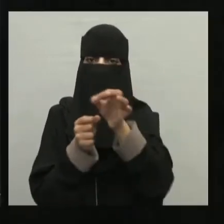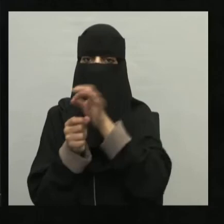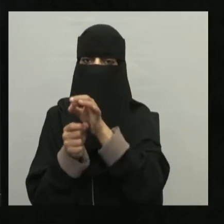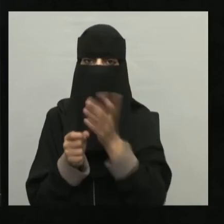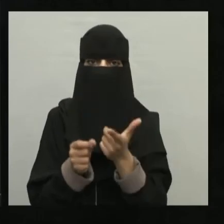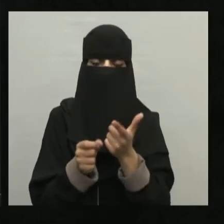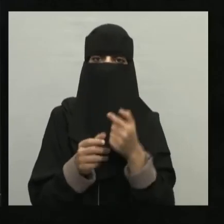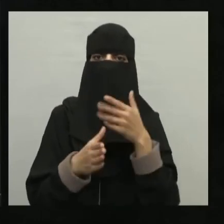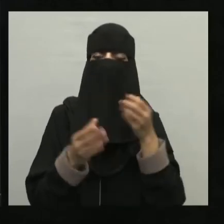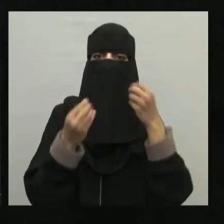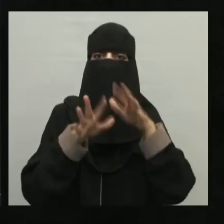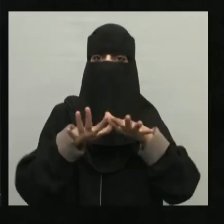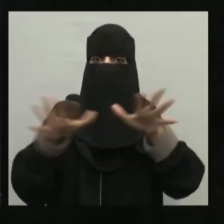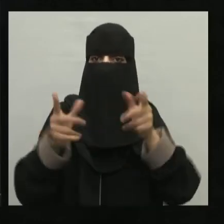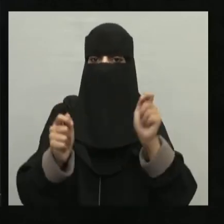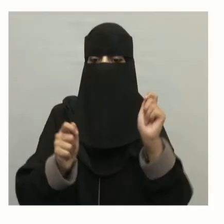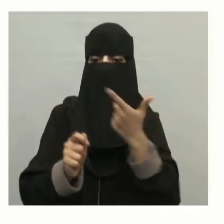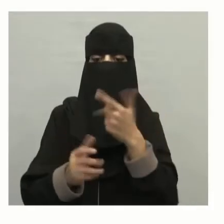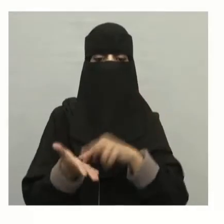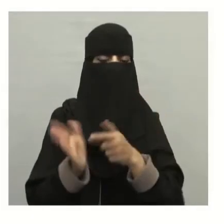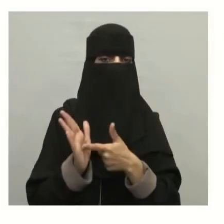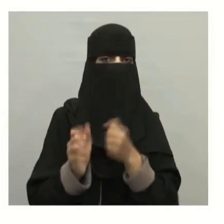وهي تعدي وتنتشر بشكل سريع.